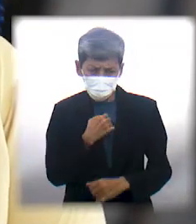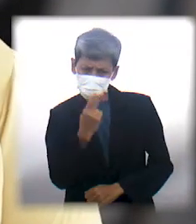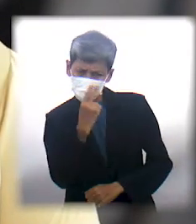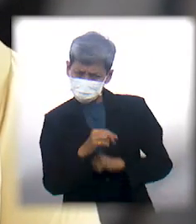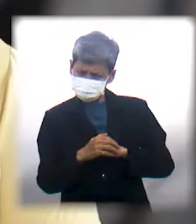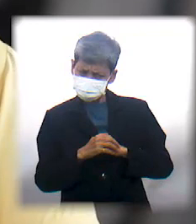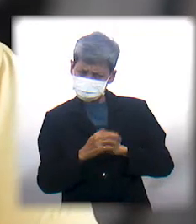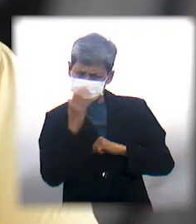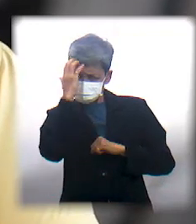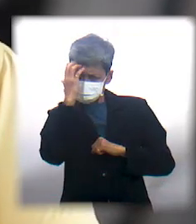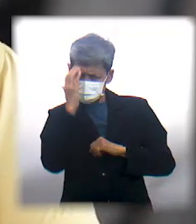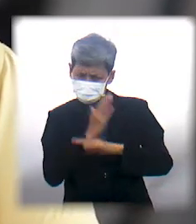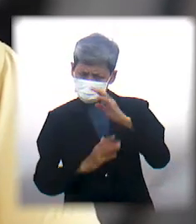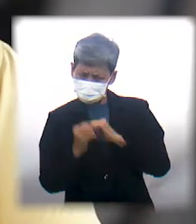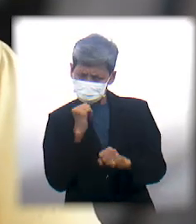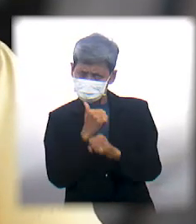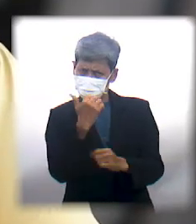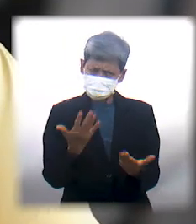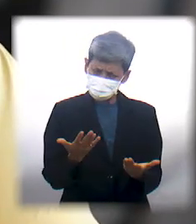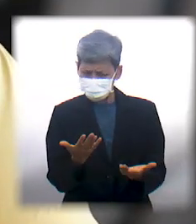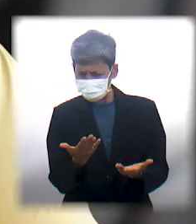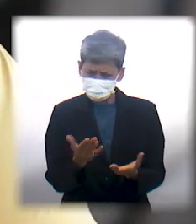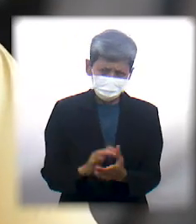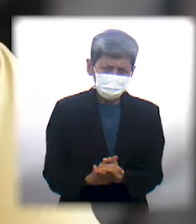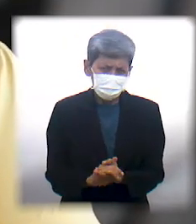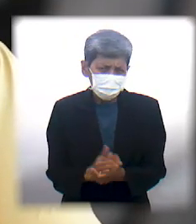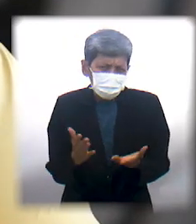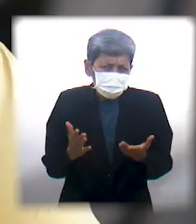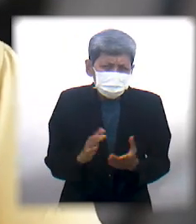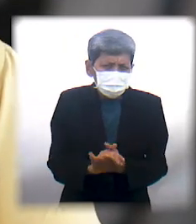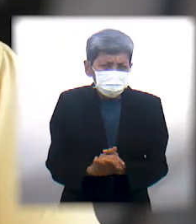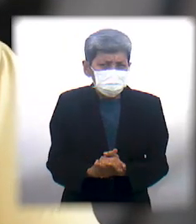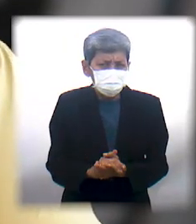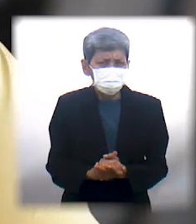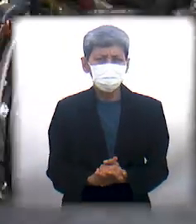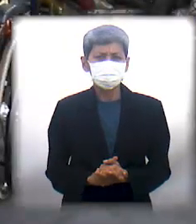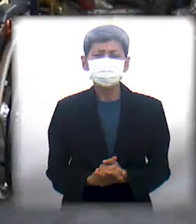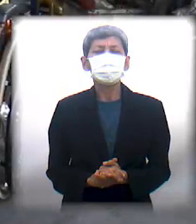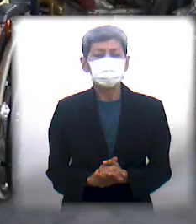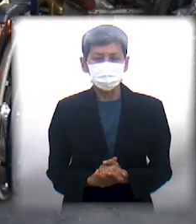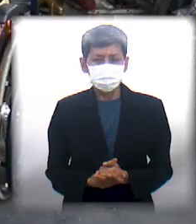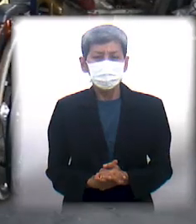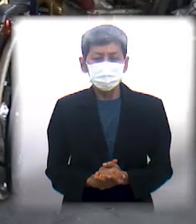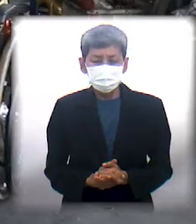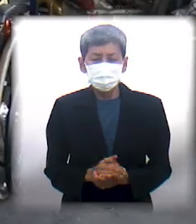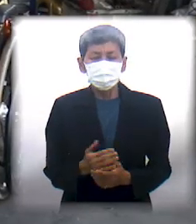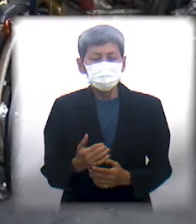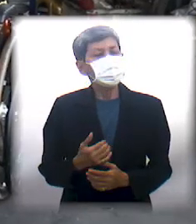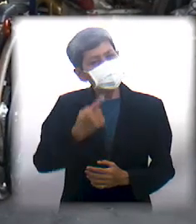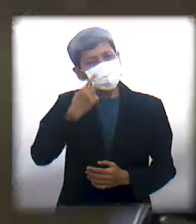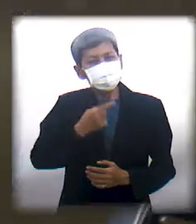ให้ความไว้วางใจไหมเพราะว่าพี่หงีไม่เรียกได้ว่าไม่เหมือนเดิมอะค่ะ ไว้วางใจเราเยอะครับก็มี